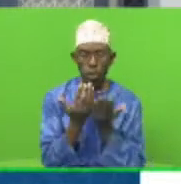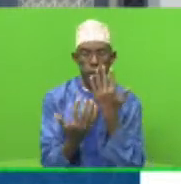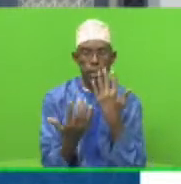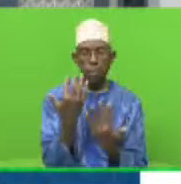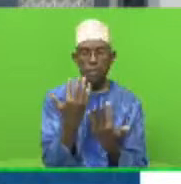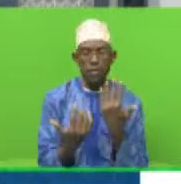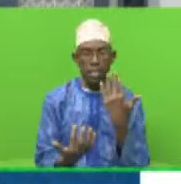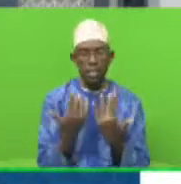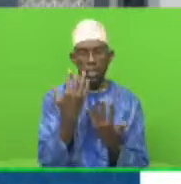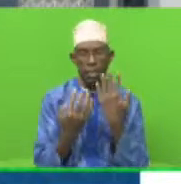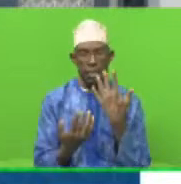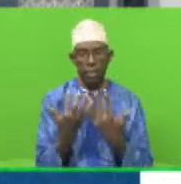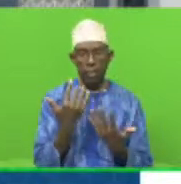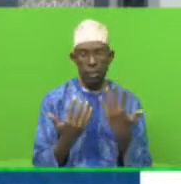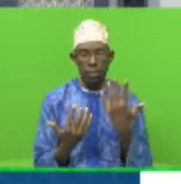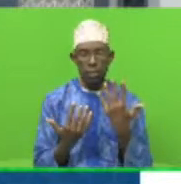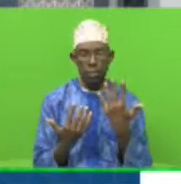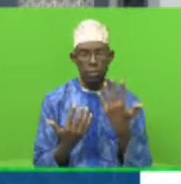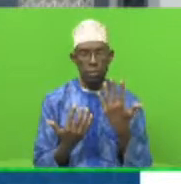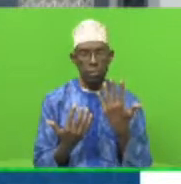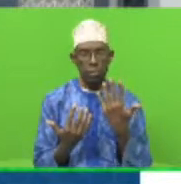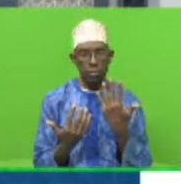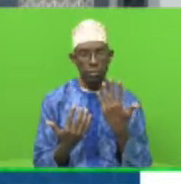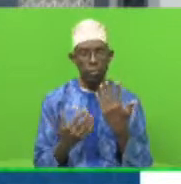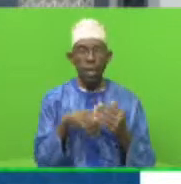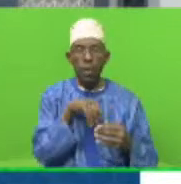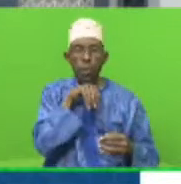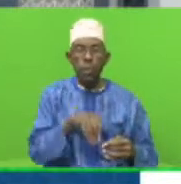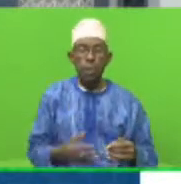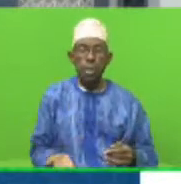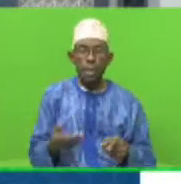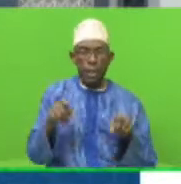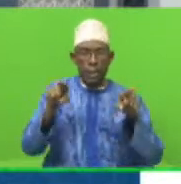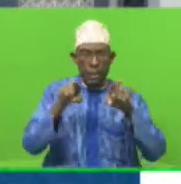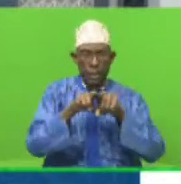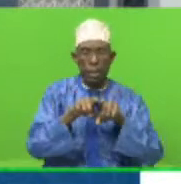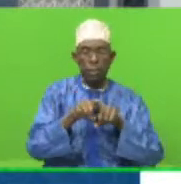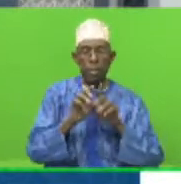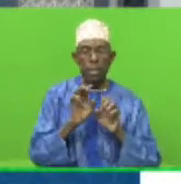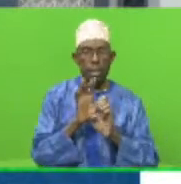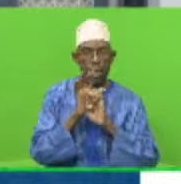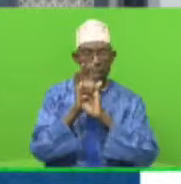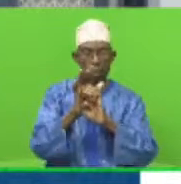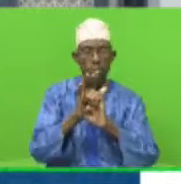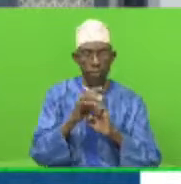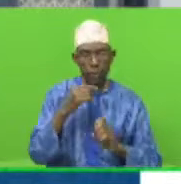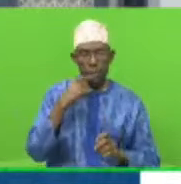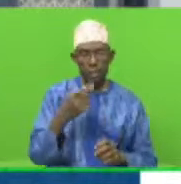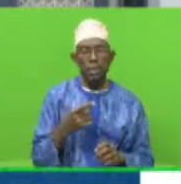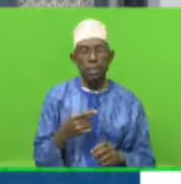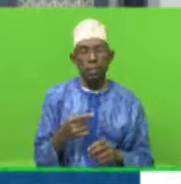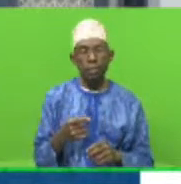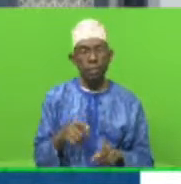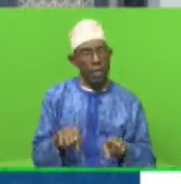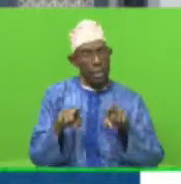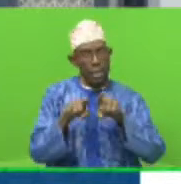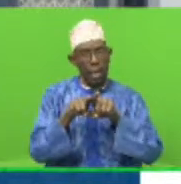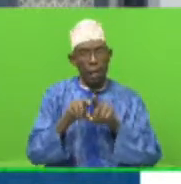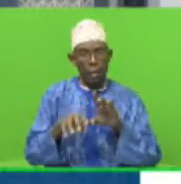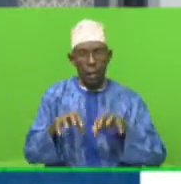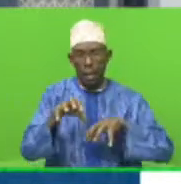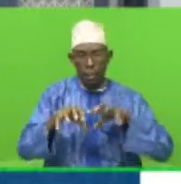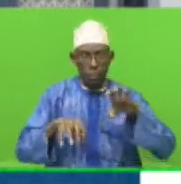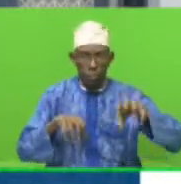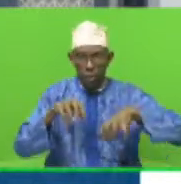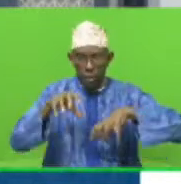or a Magian. Then the Prophet ﷺ gives an example. He says, "Kama tantuju al-bahima," that just like animals